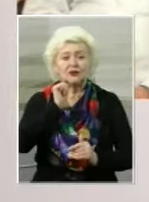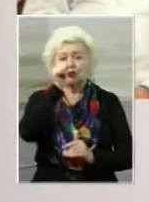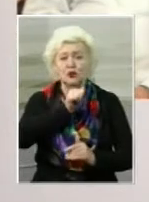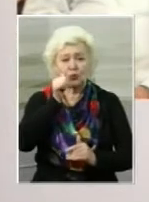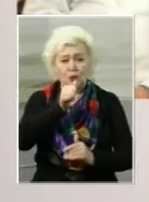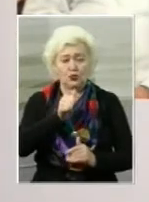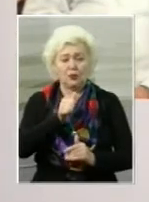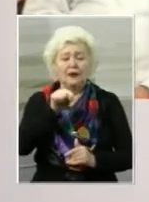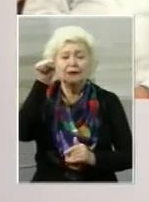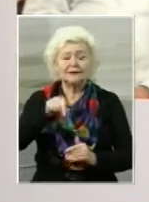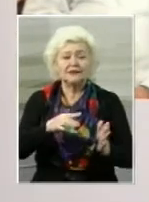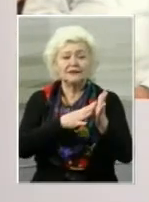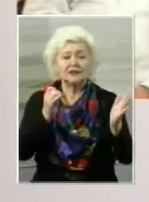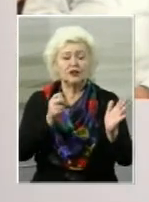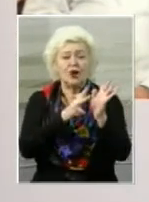року.